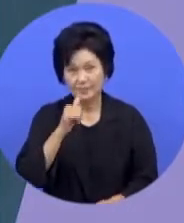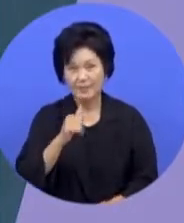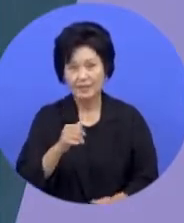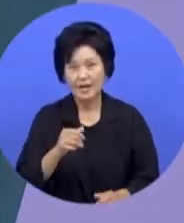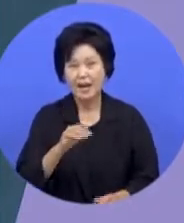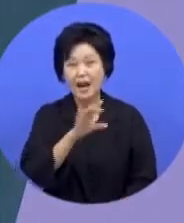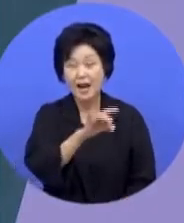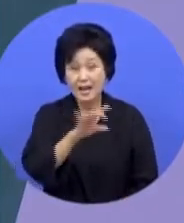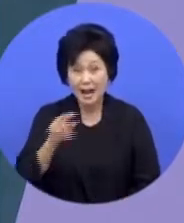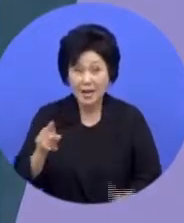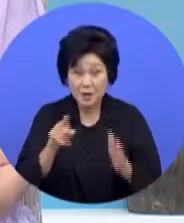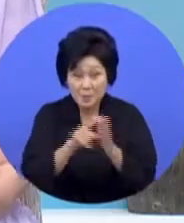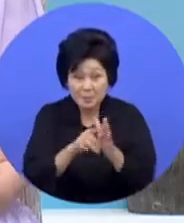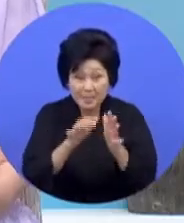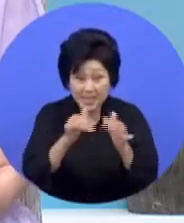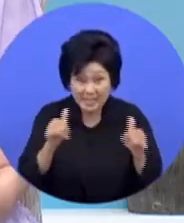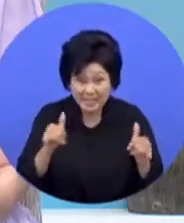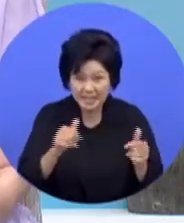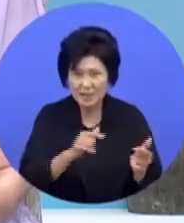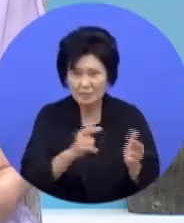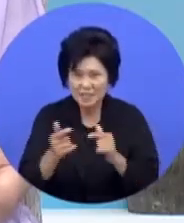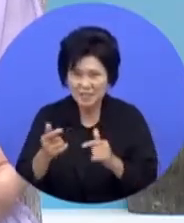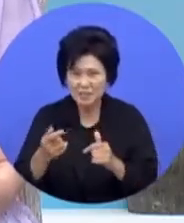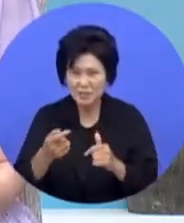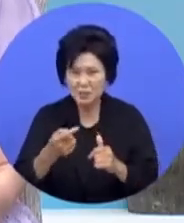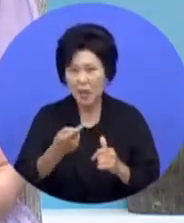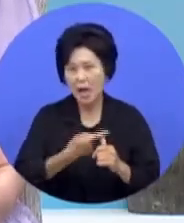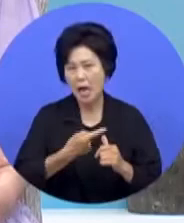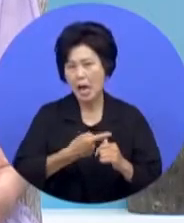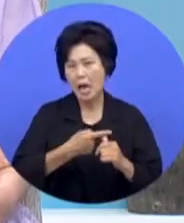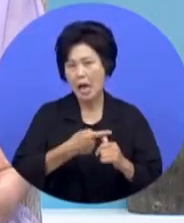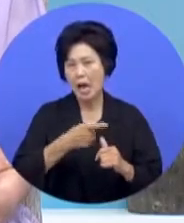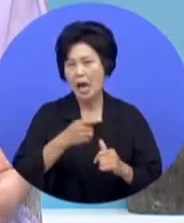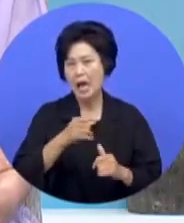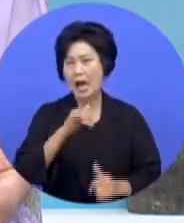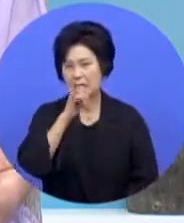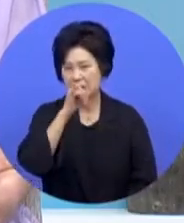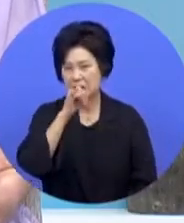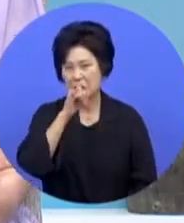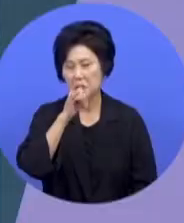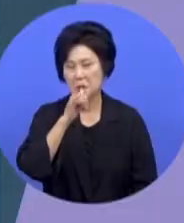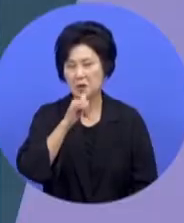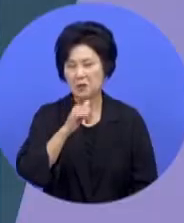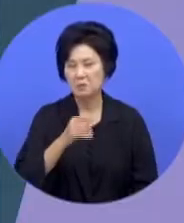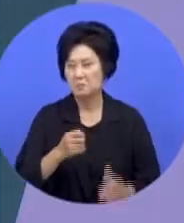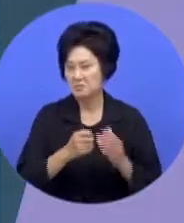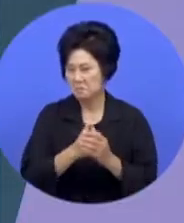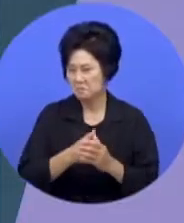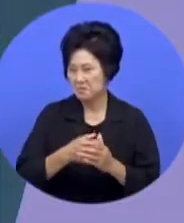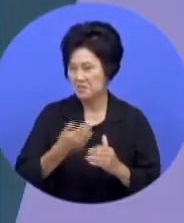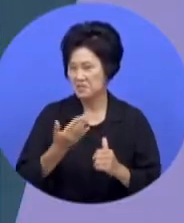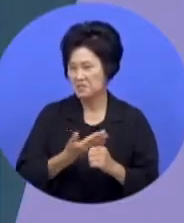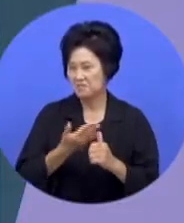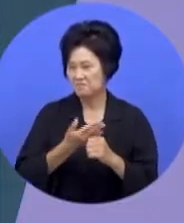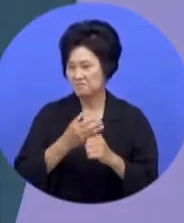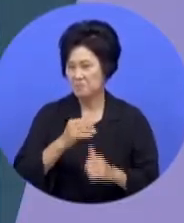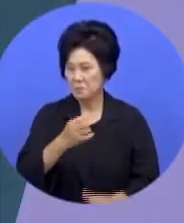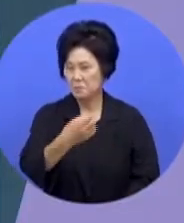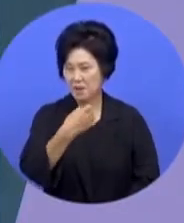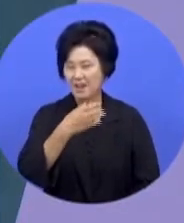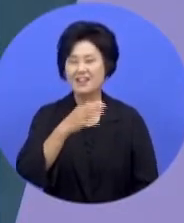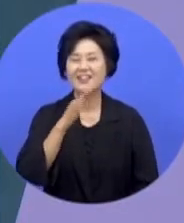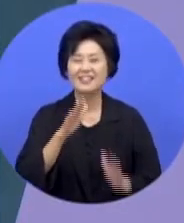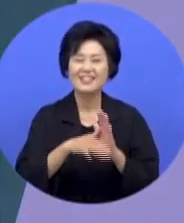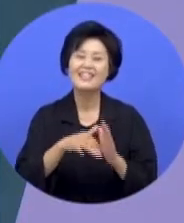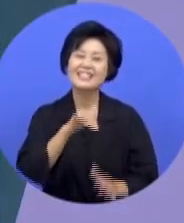너무 유난스럽게 키우는 게 아니냐. 유난스럽다. 네네네. 맞죠. 그런 말씀을 종종 하실 때도 있어요. 느낄 때도 있고요.